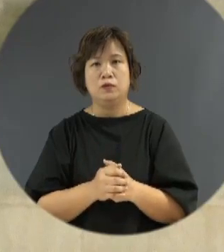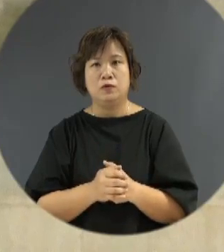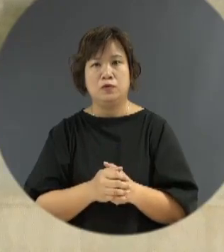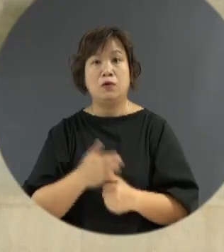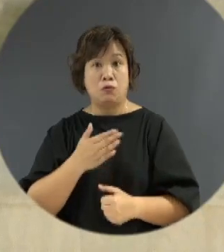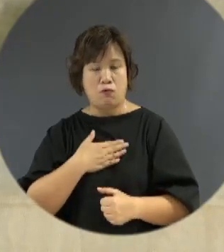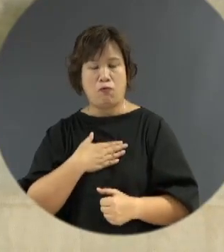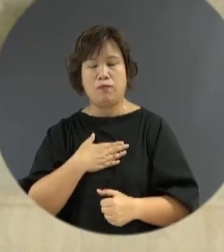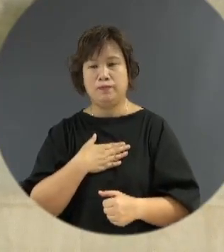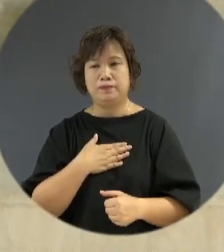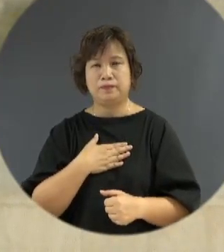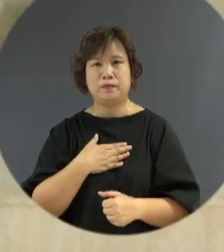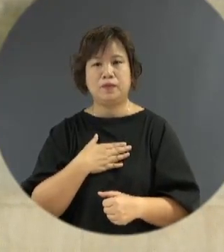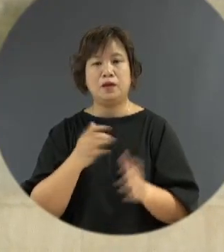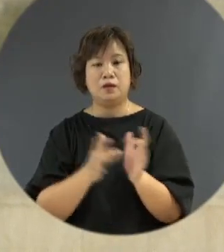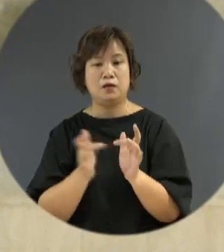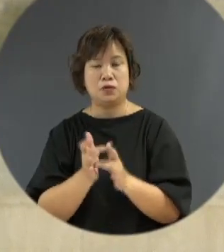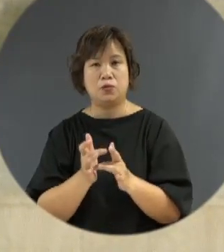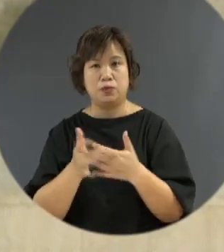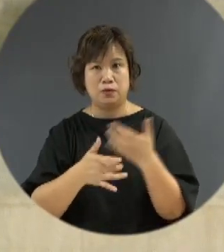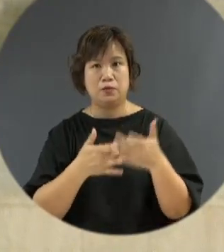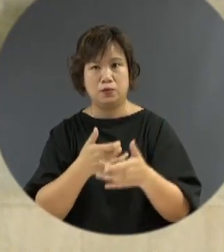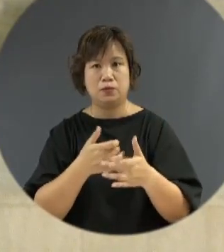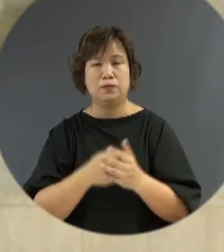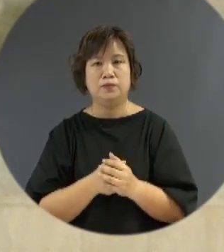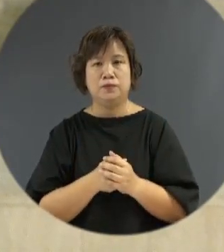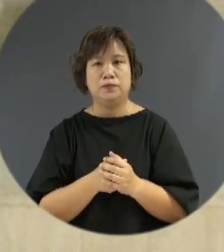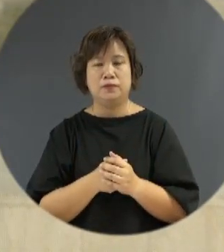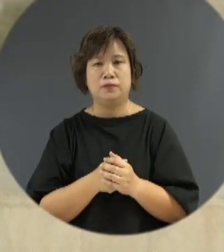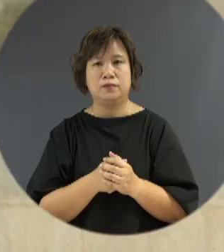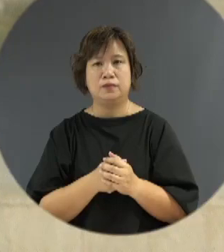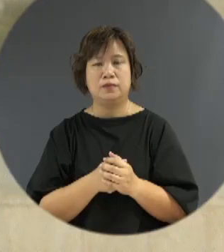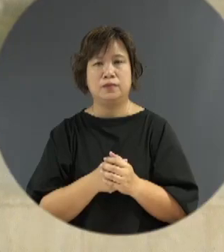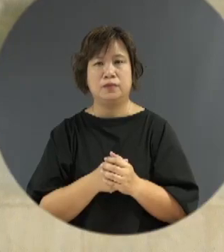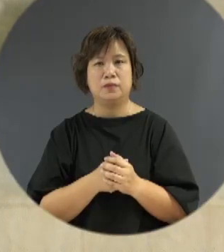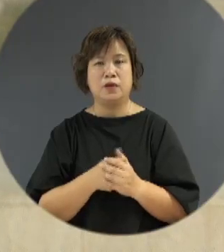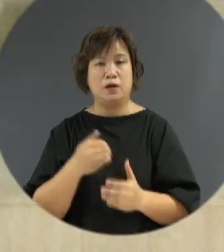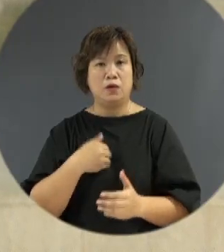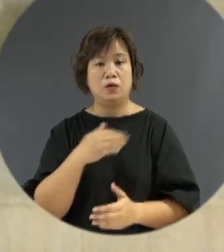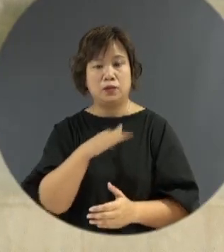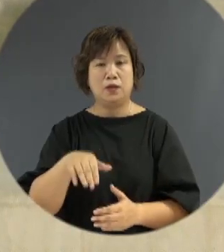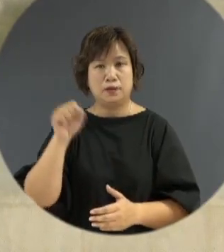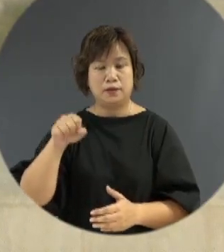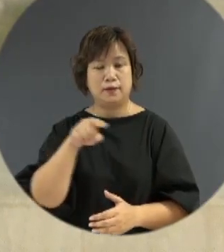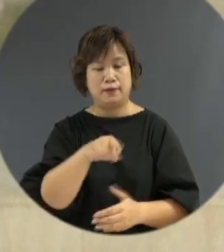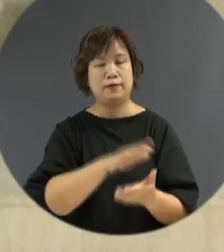即是主耶稣基督。我们就是这件事的见证